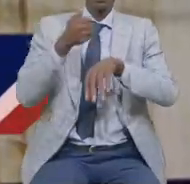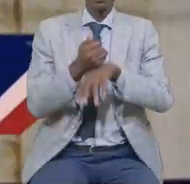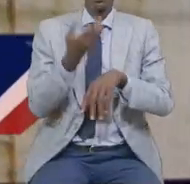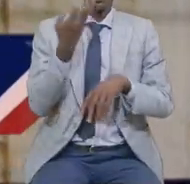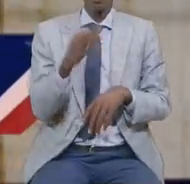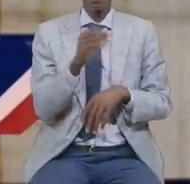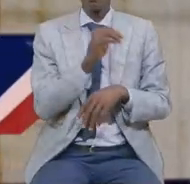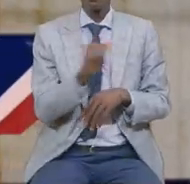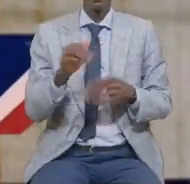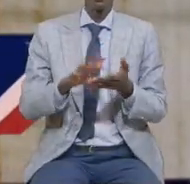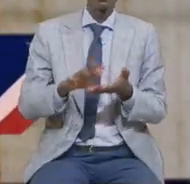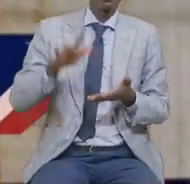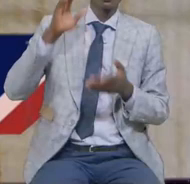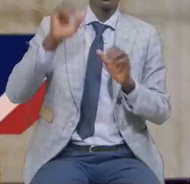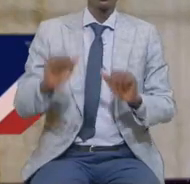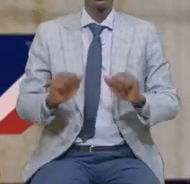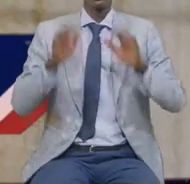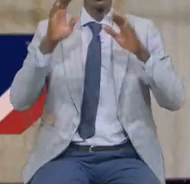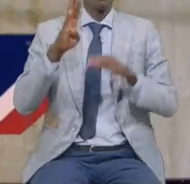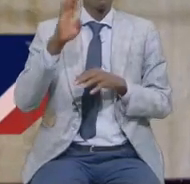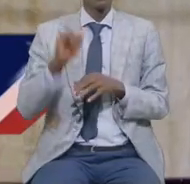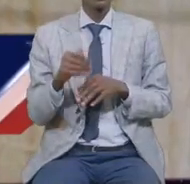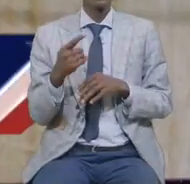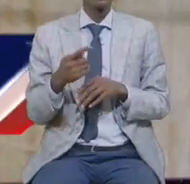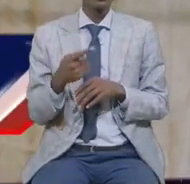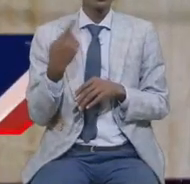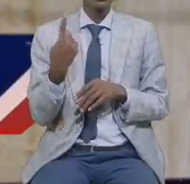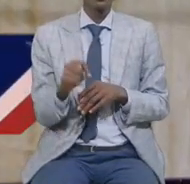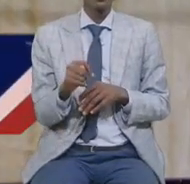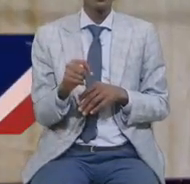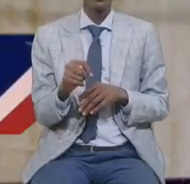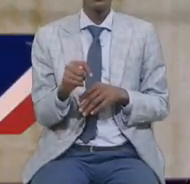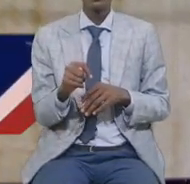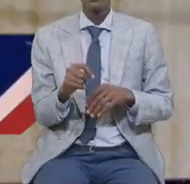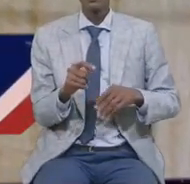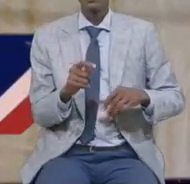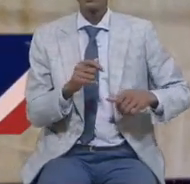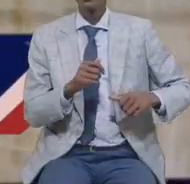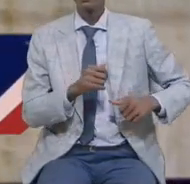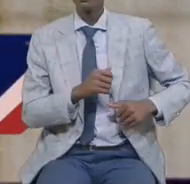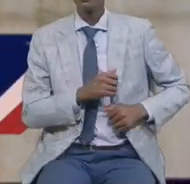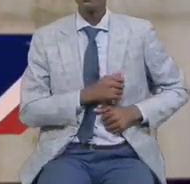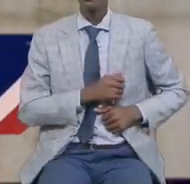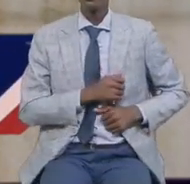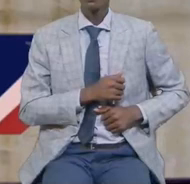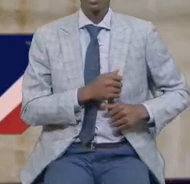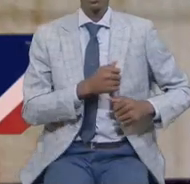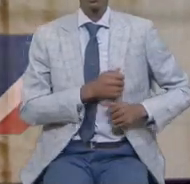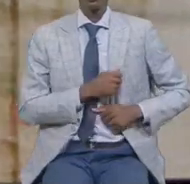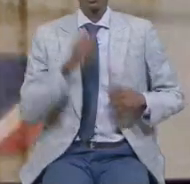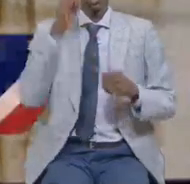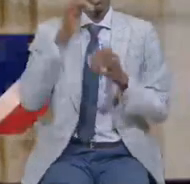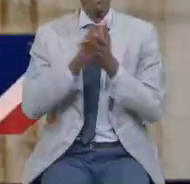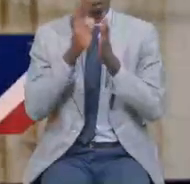d'une consécration glorieuse par les croyants fortifiés. Nous allons à Daniel chapitre